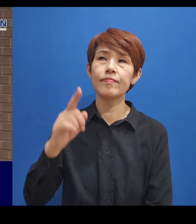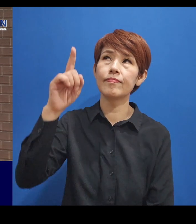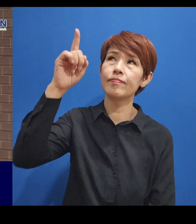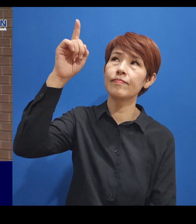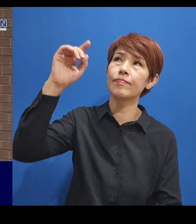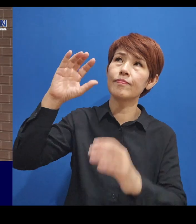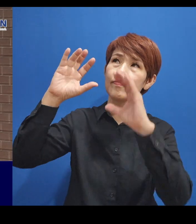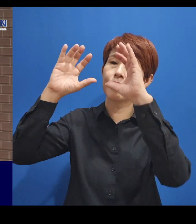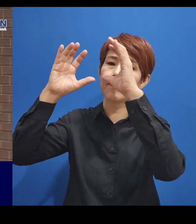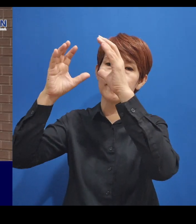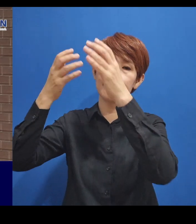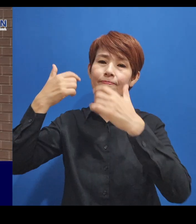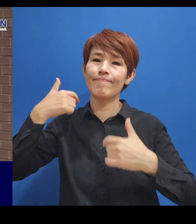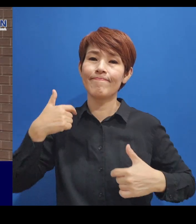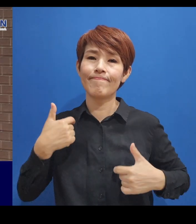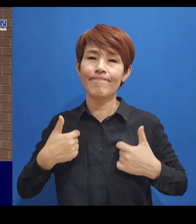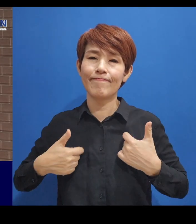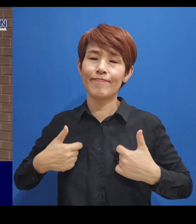하늘의